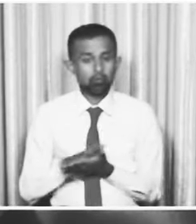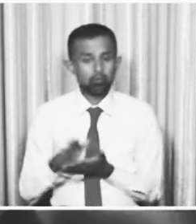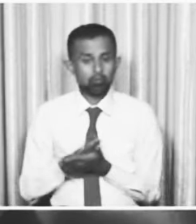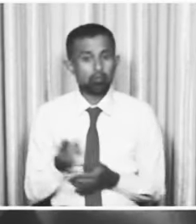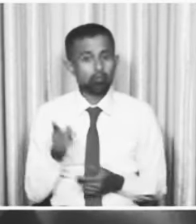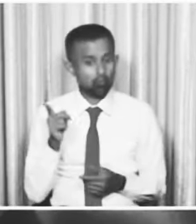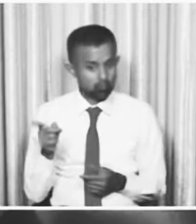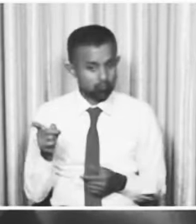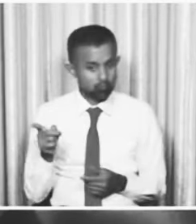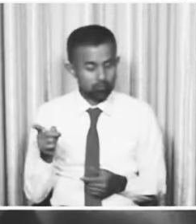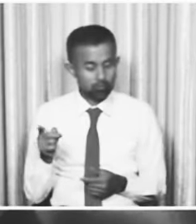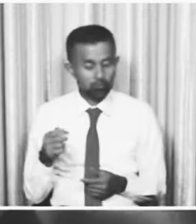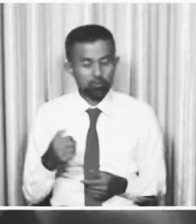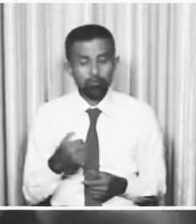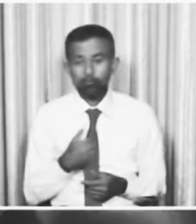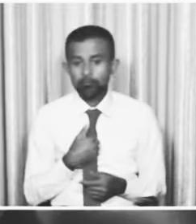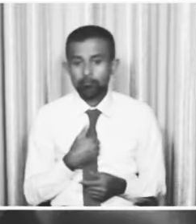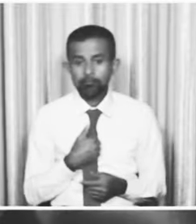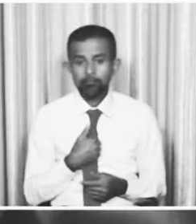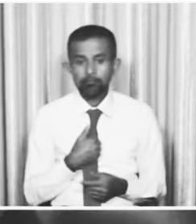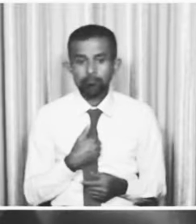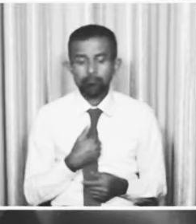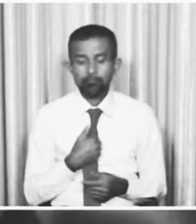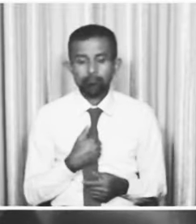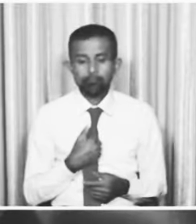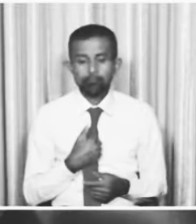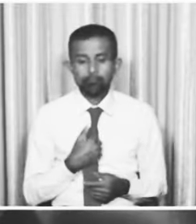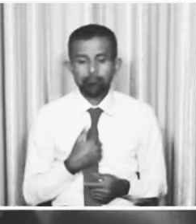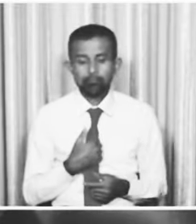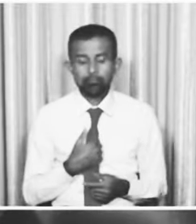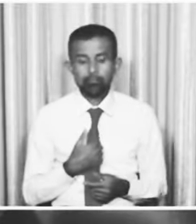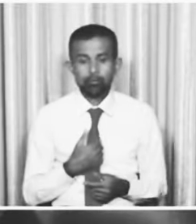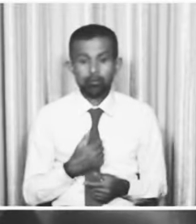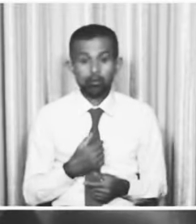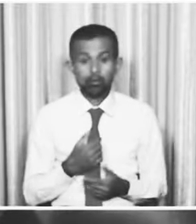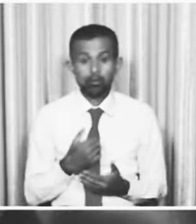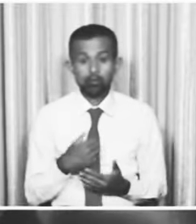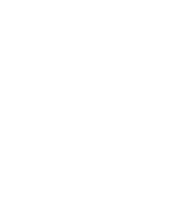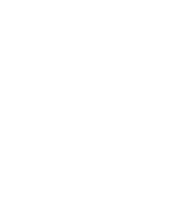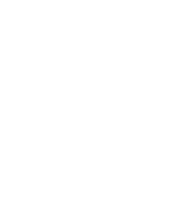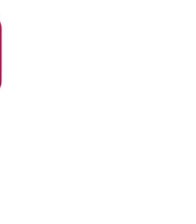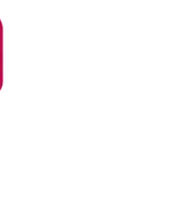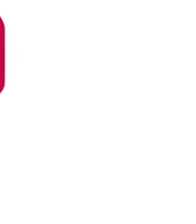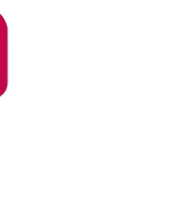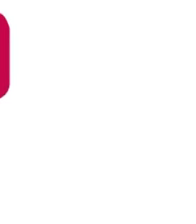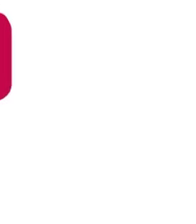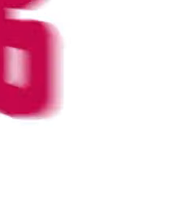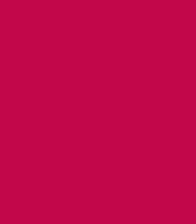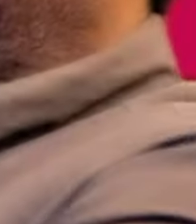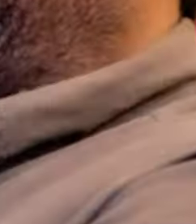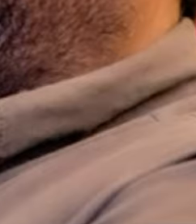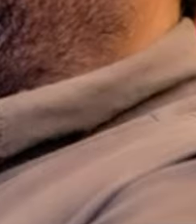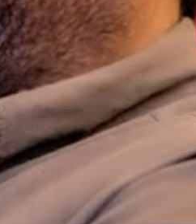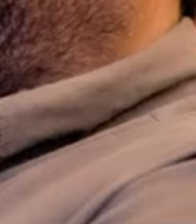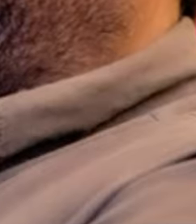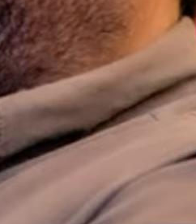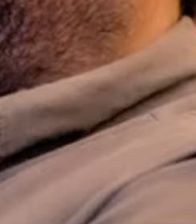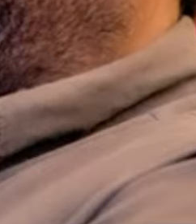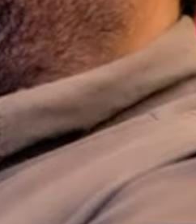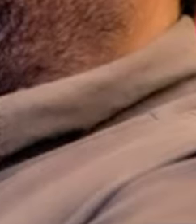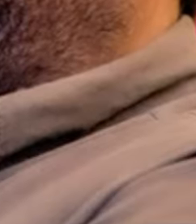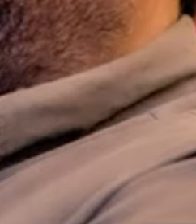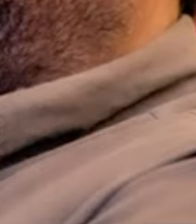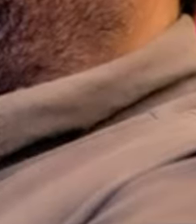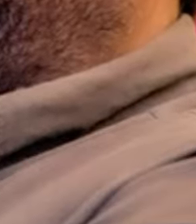இணங்குகிற விடயங்களை முழுமையாக நிறைவேற்ற வேண்டும் இல்லை என்று சொன்னால் மறுமலர்ச்சி யுகத்திற்காக